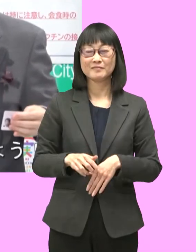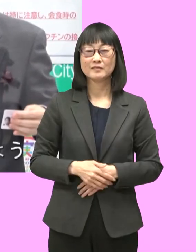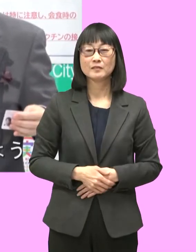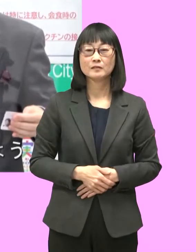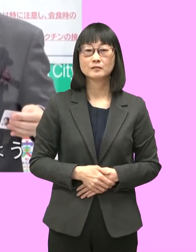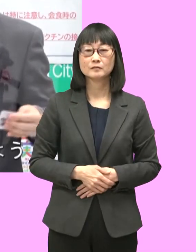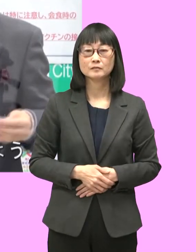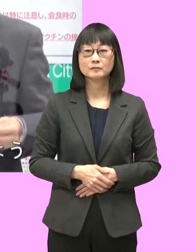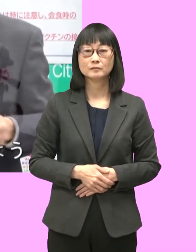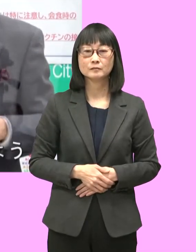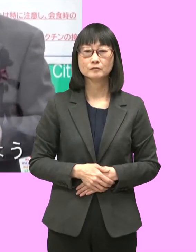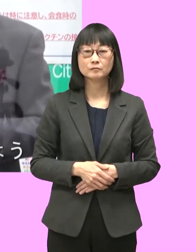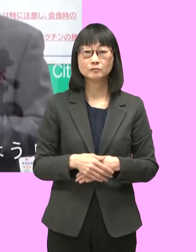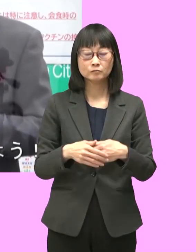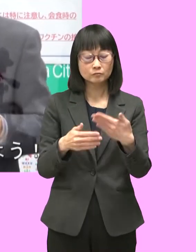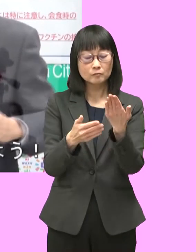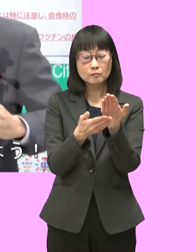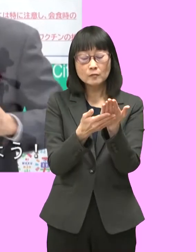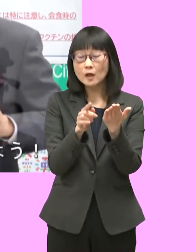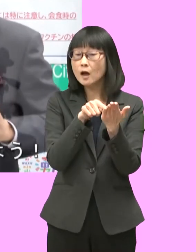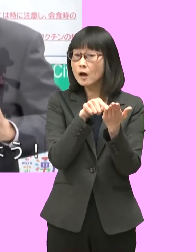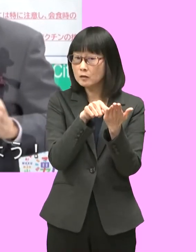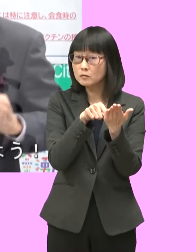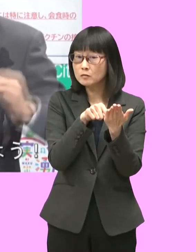この Android の場合はこの裏側を